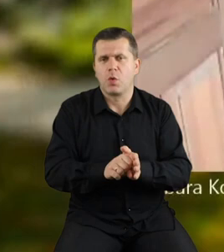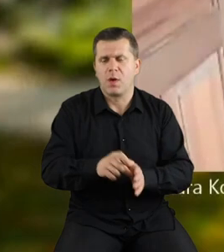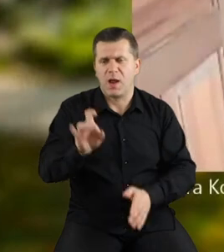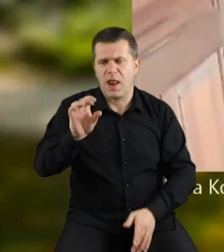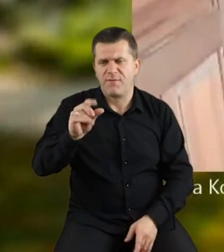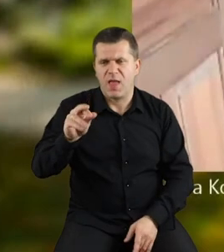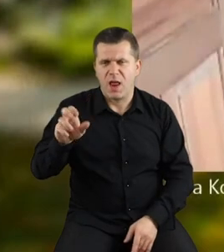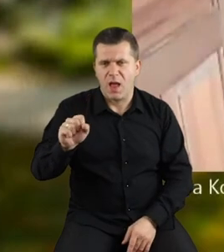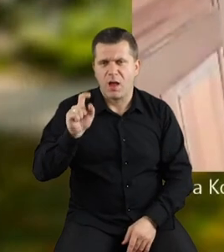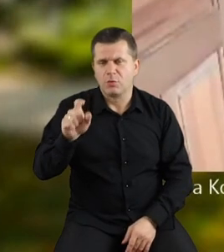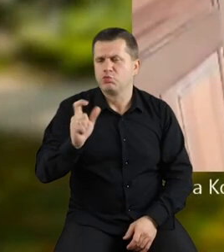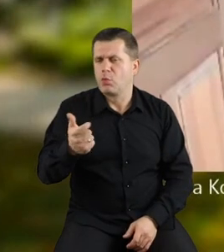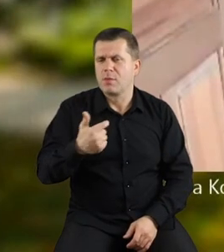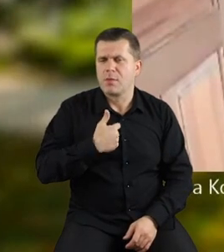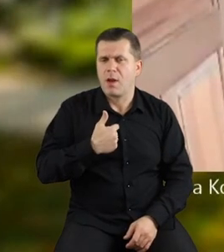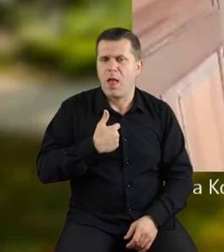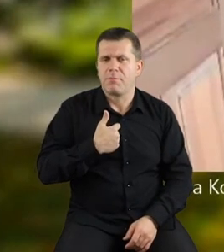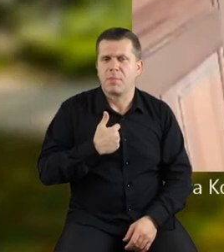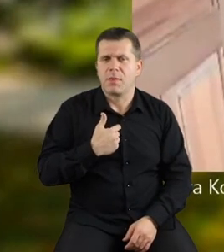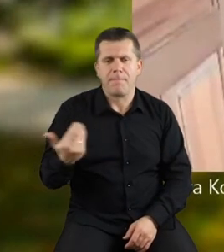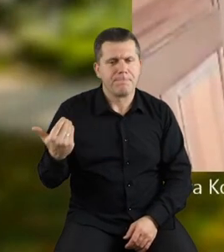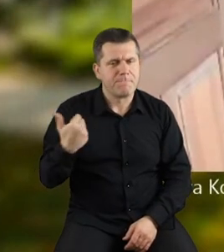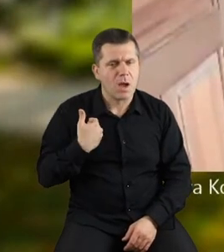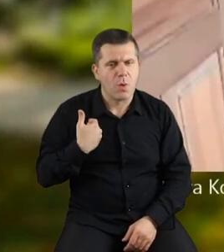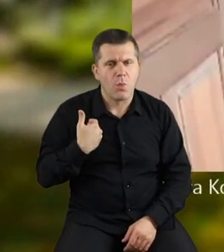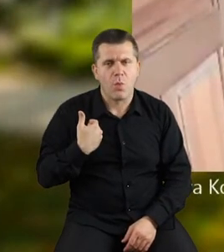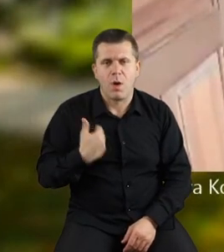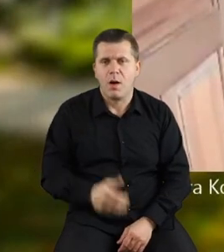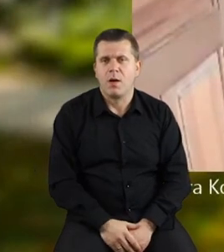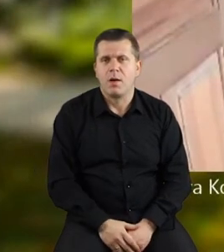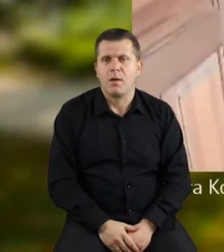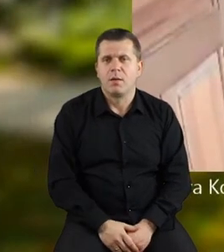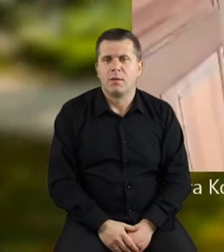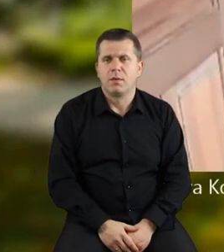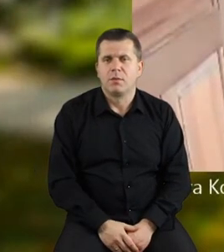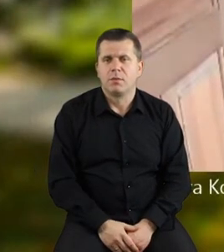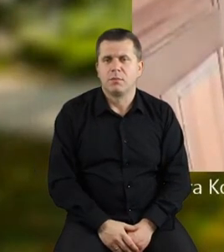do Gullivera. Cóż to dla mnie była za